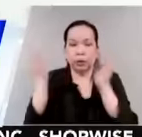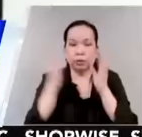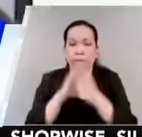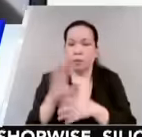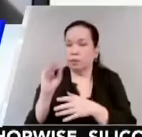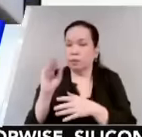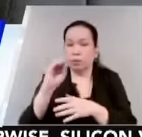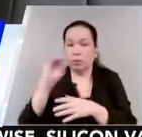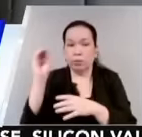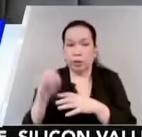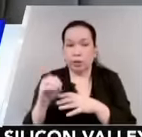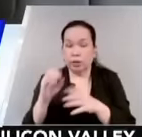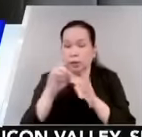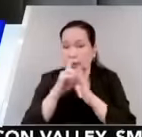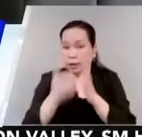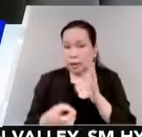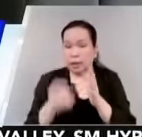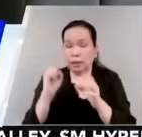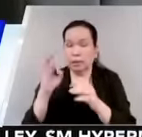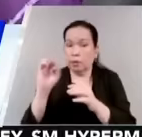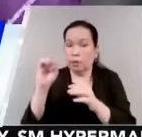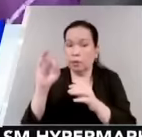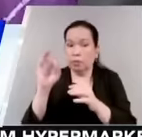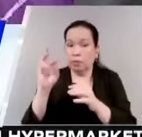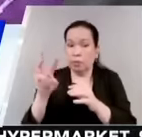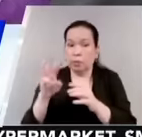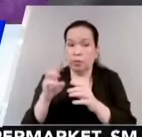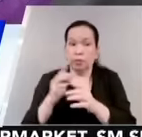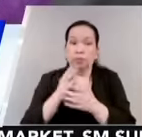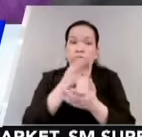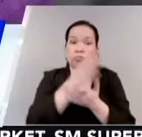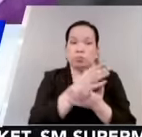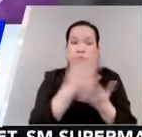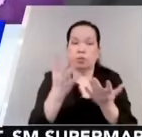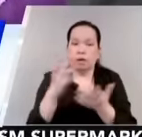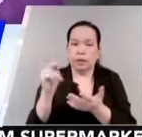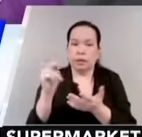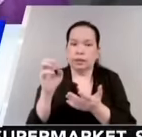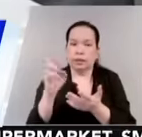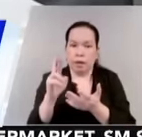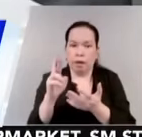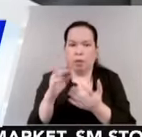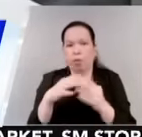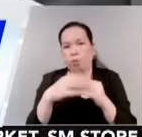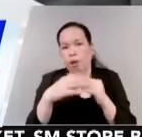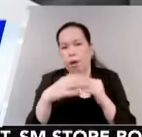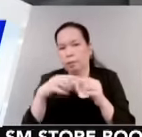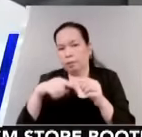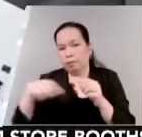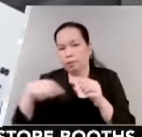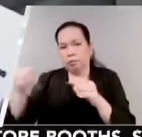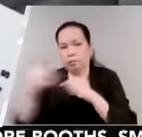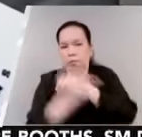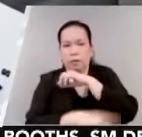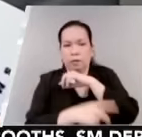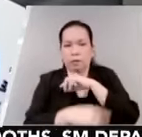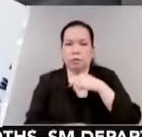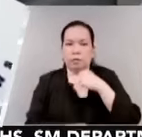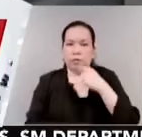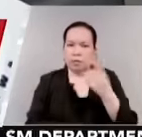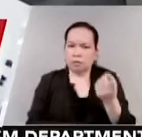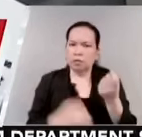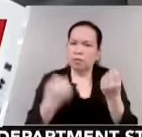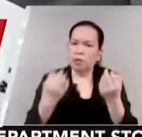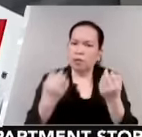sa mga OFW papunta sa mga piling destinasyon sa NCR at kalapit na lalawigan. Kasi nga ang dami namin natatanggap na reklamo